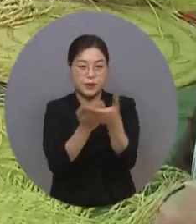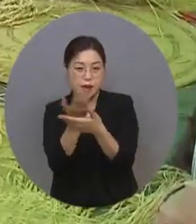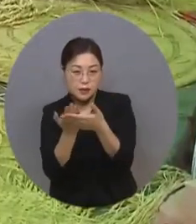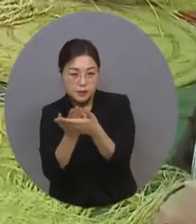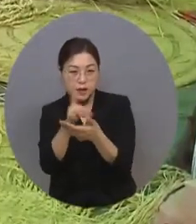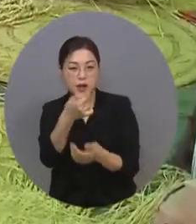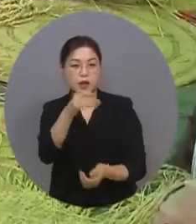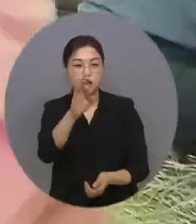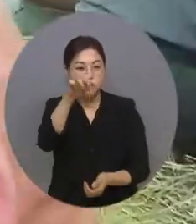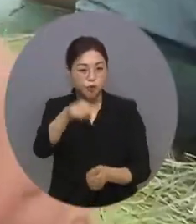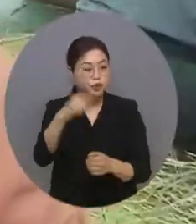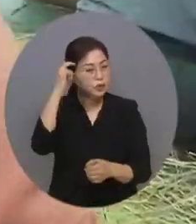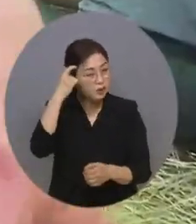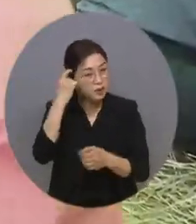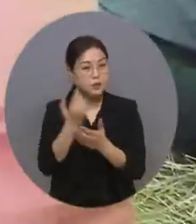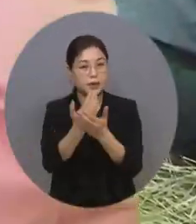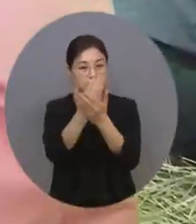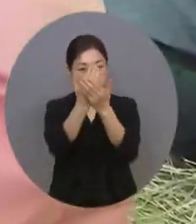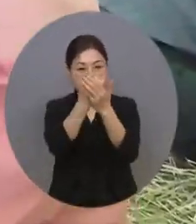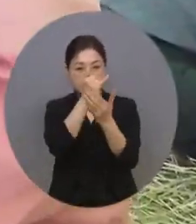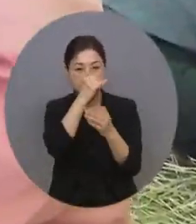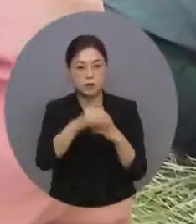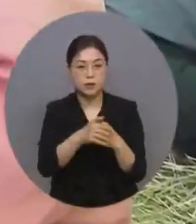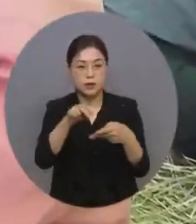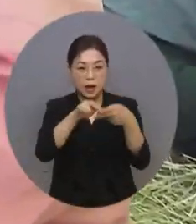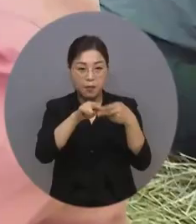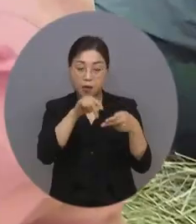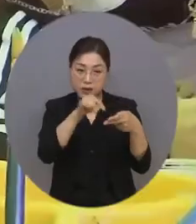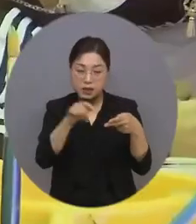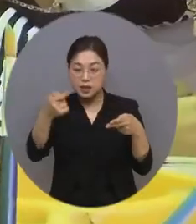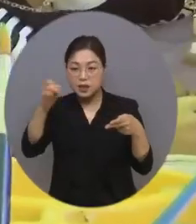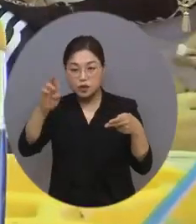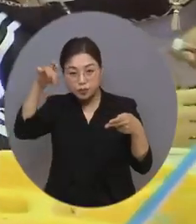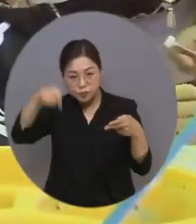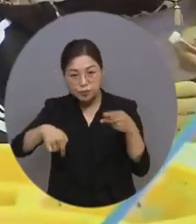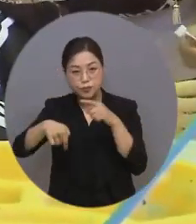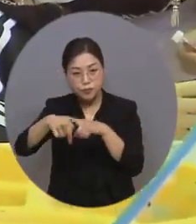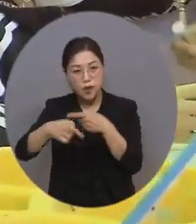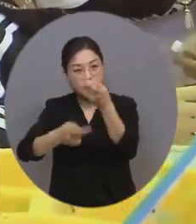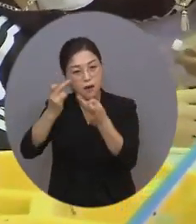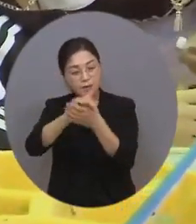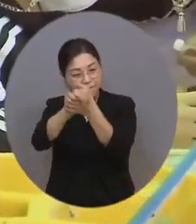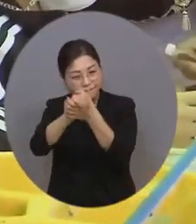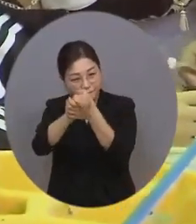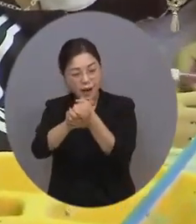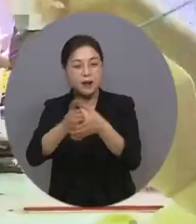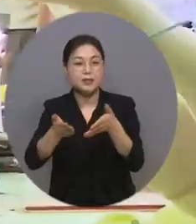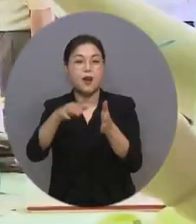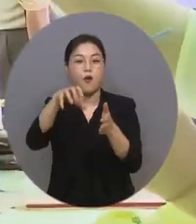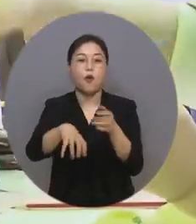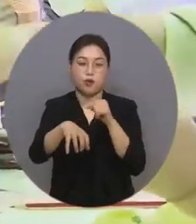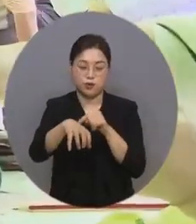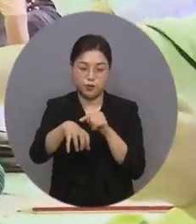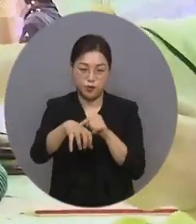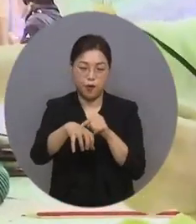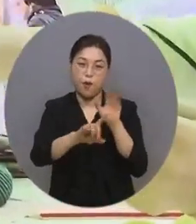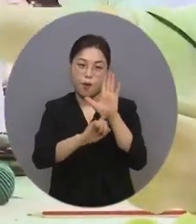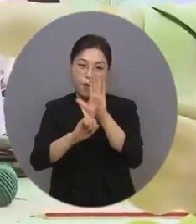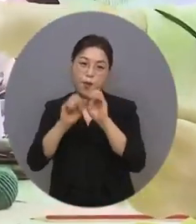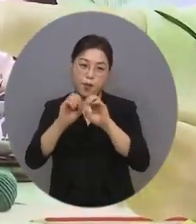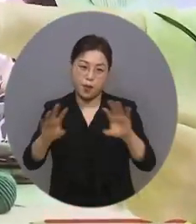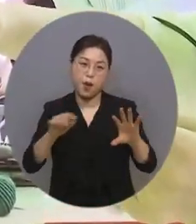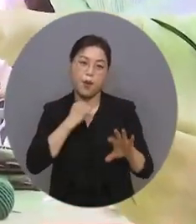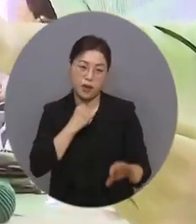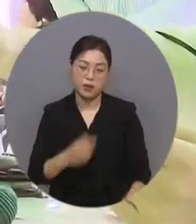흥부정신을 발전시키고 남원이 흥부고장임을 대회에 널리 알리는 계기가 되길 기대합니다. 복지TV